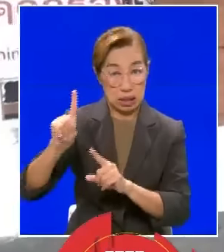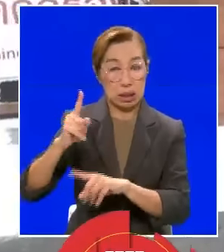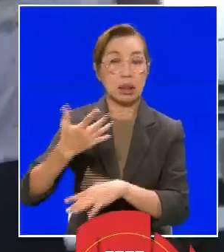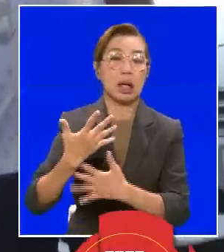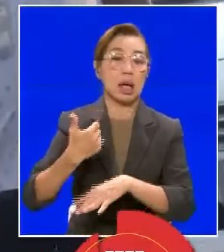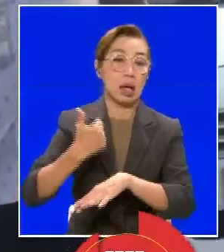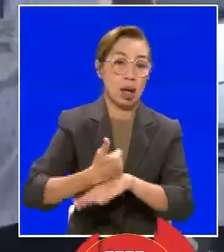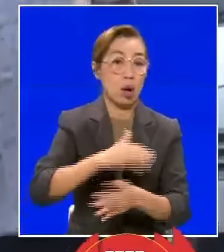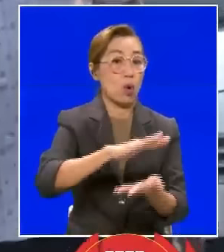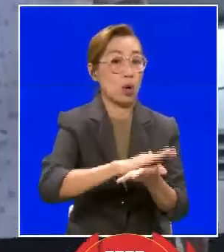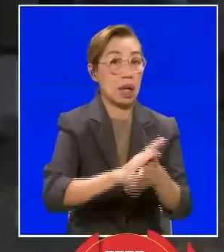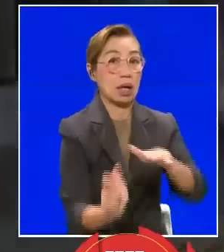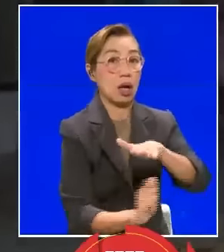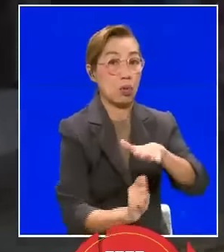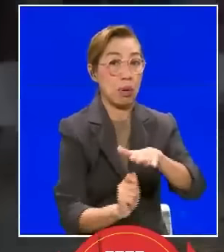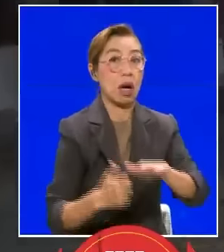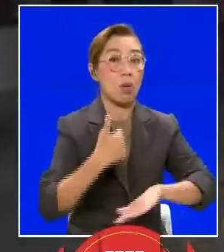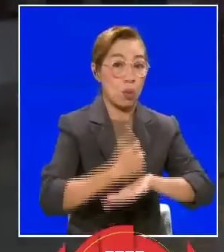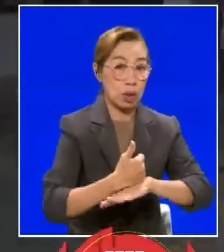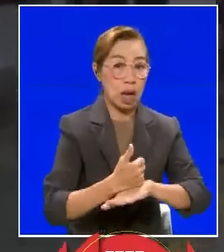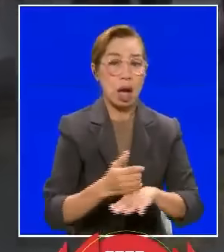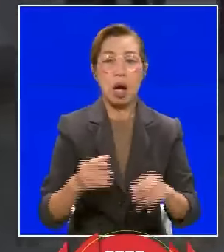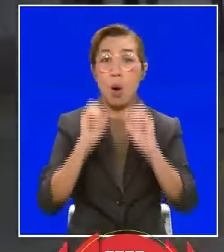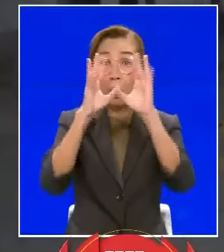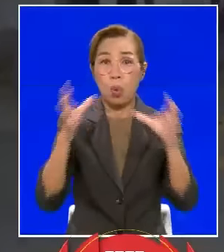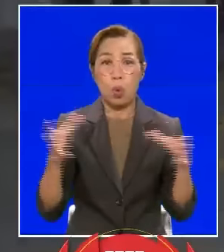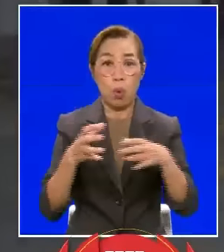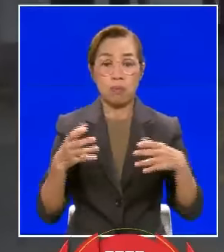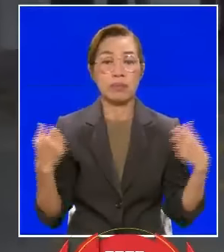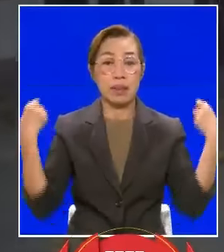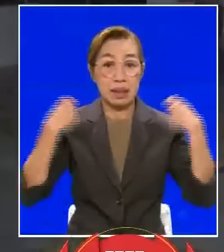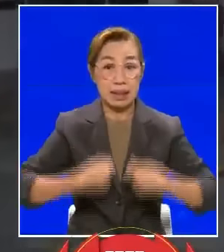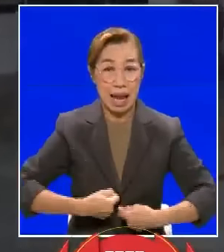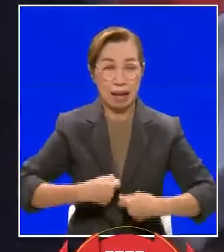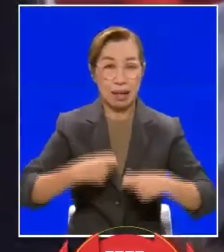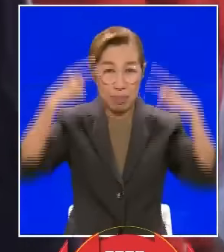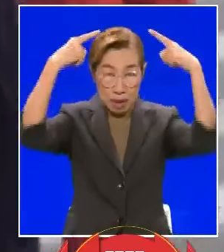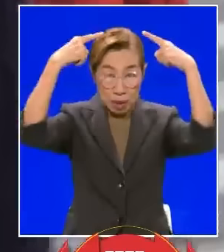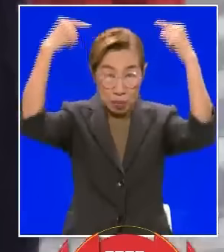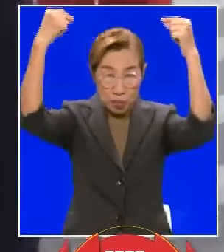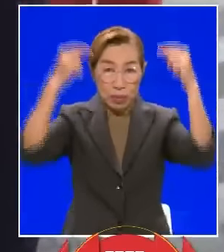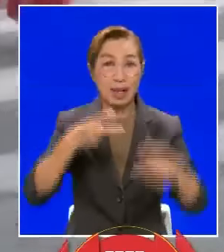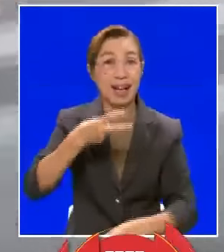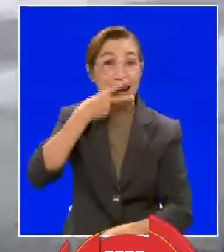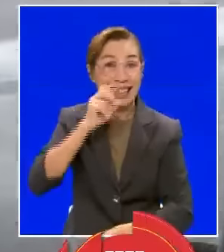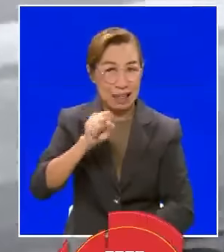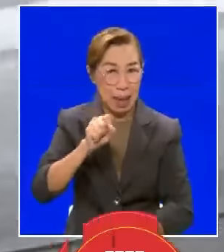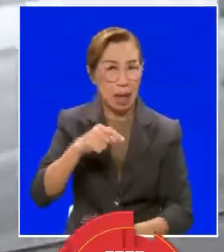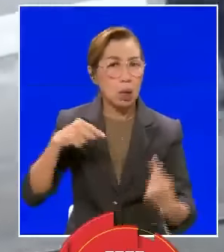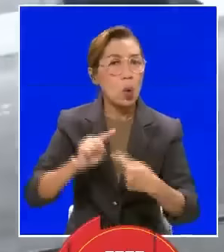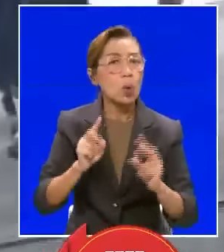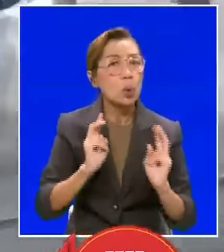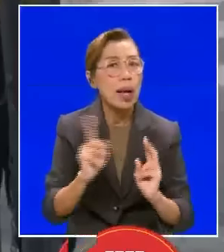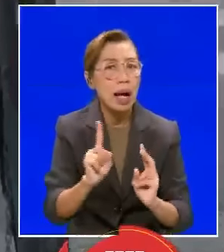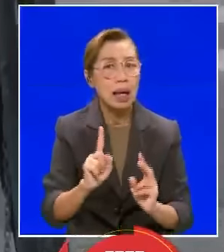วนะครับผอ.โรงเรียนอนุบาลเมืองอุทัยธานีกับคณะครูแต่งมาสคอตเขาบอกความตั้งใจเขาคือเป็นลาบูบูหลากหล